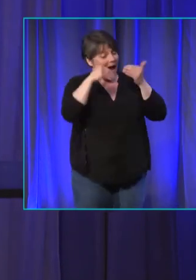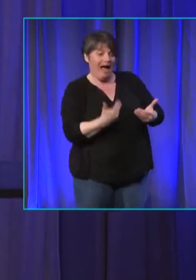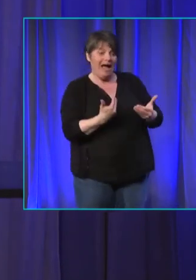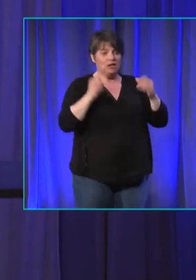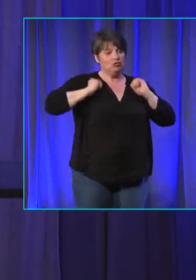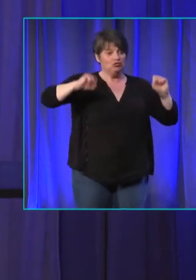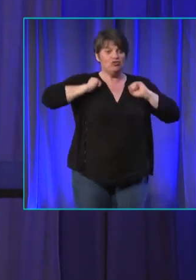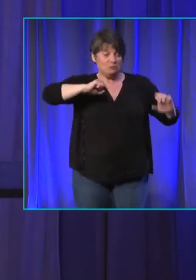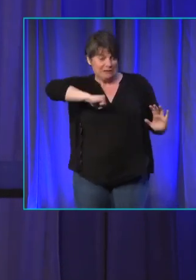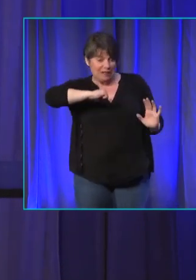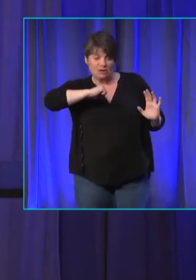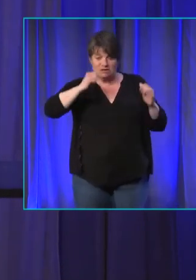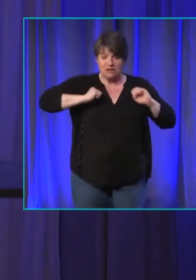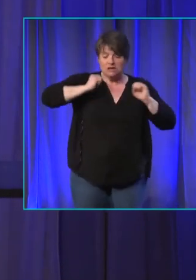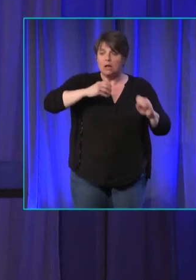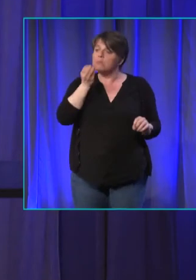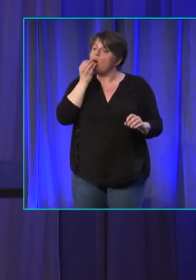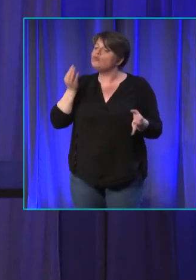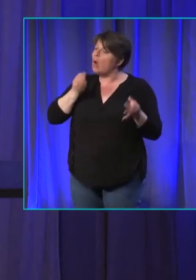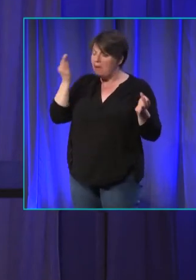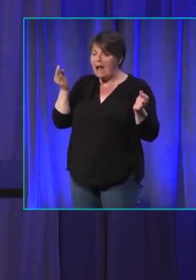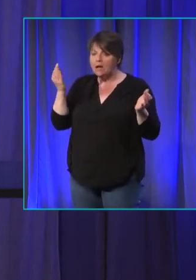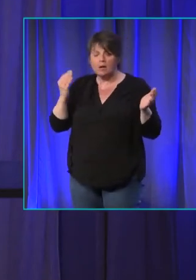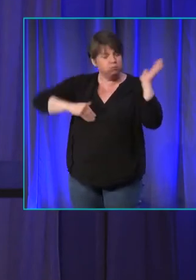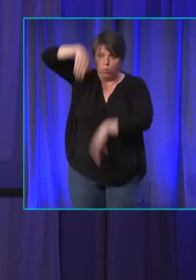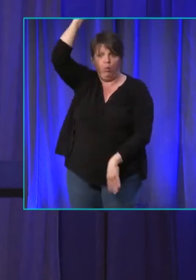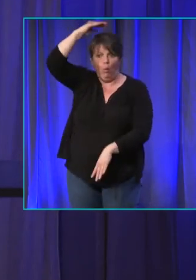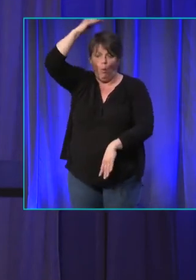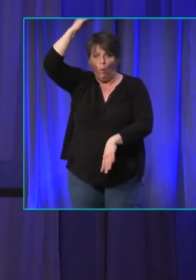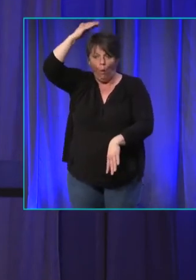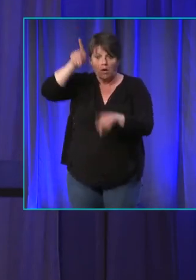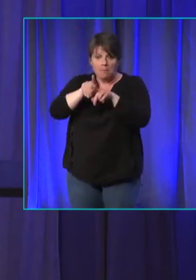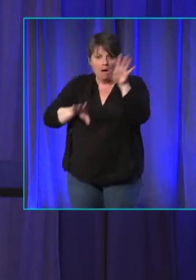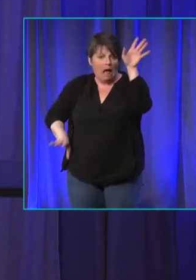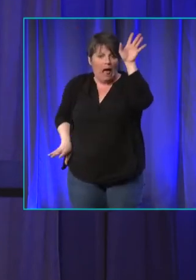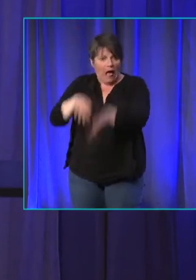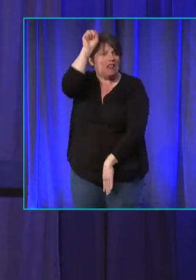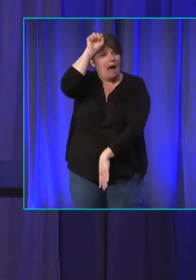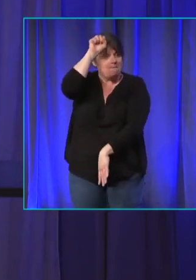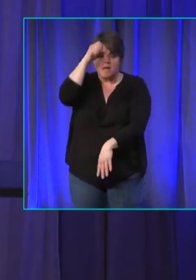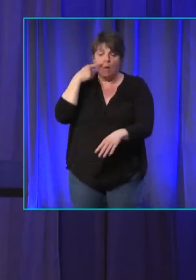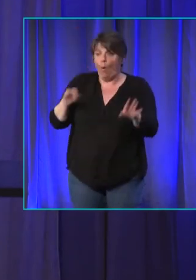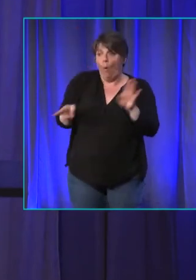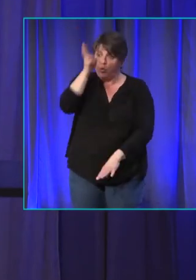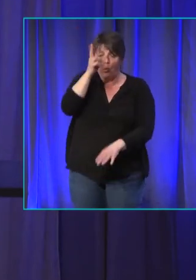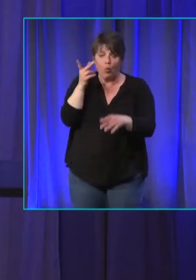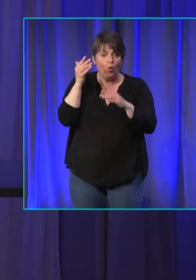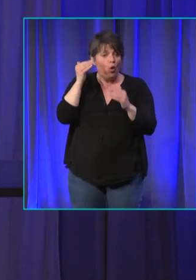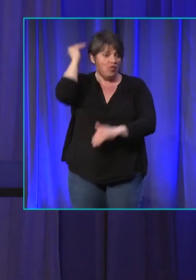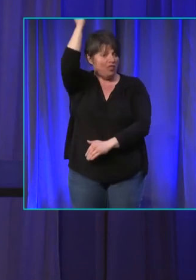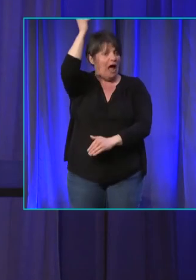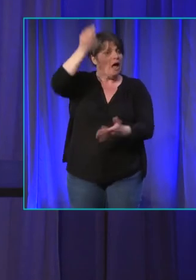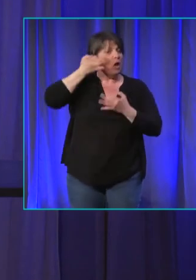sa pratique intensive et qu'il mange normalement, ben, il y a un espèce de catch-up hormonal et il va retrouver sa croissance